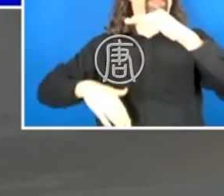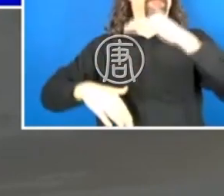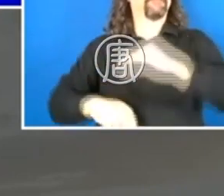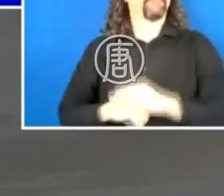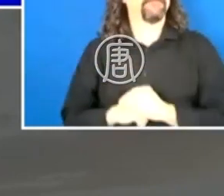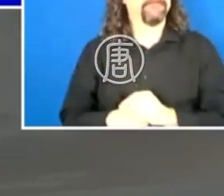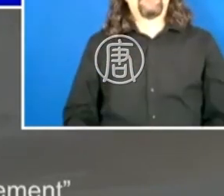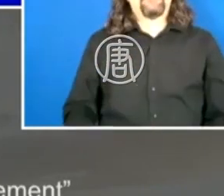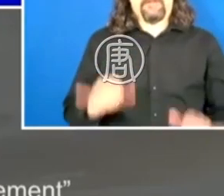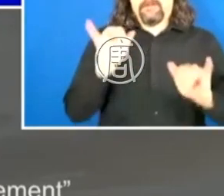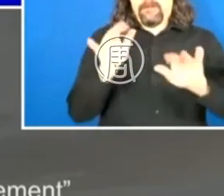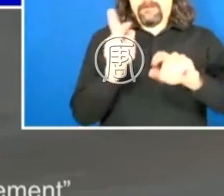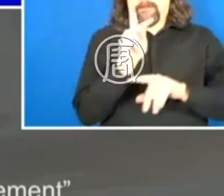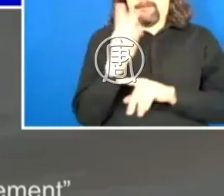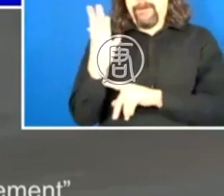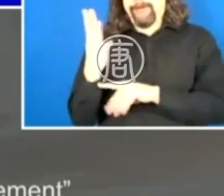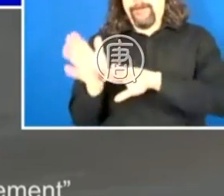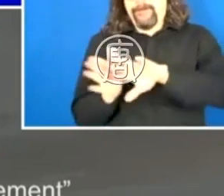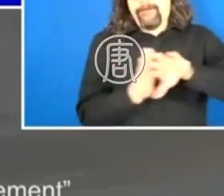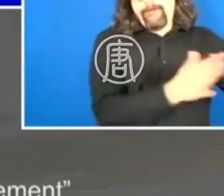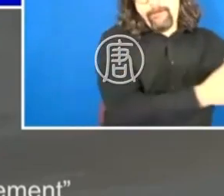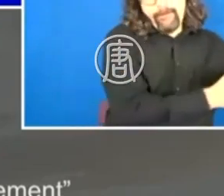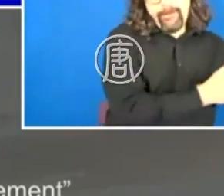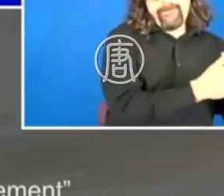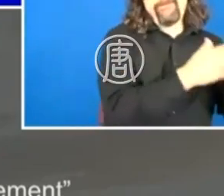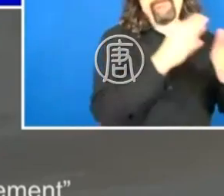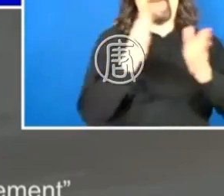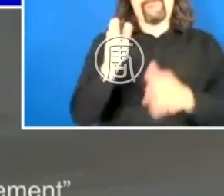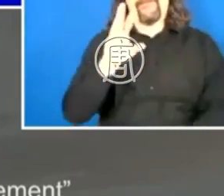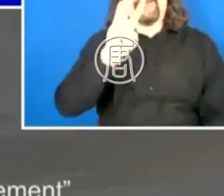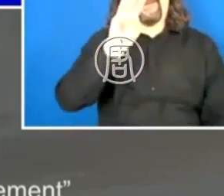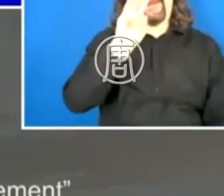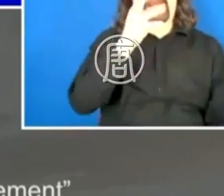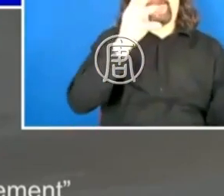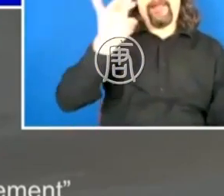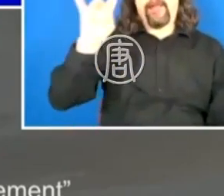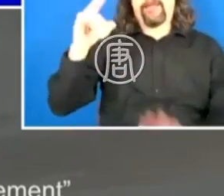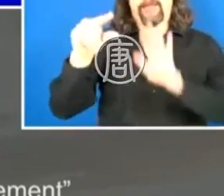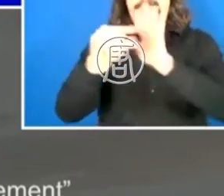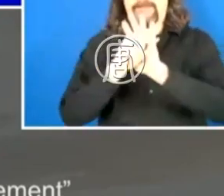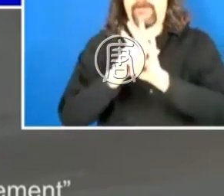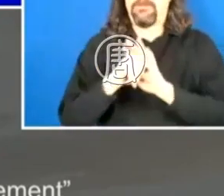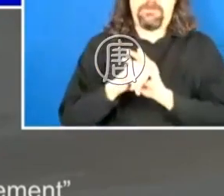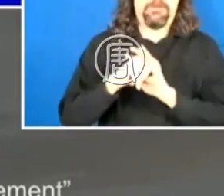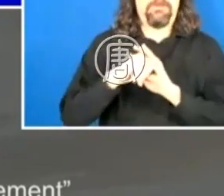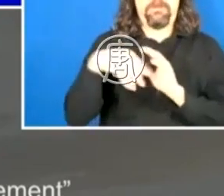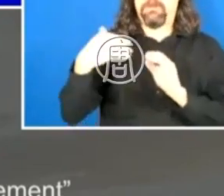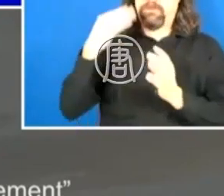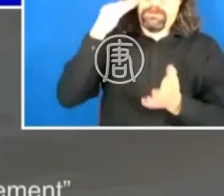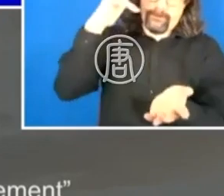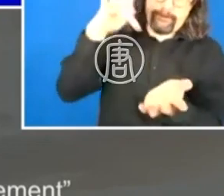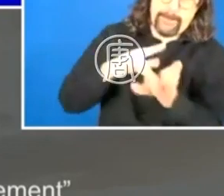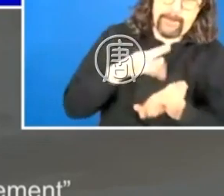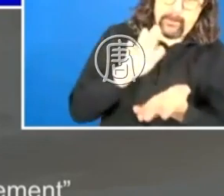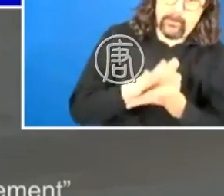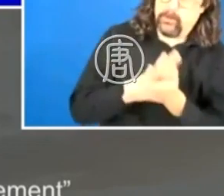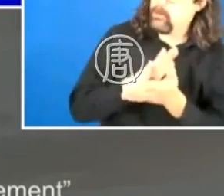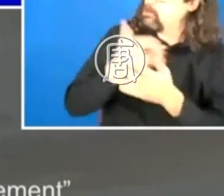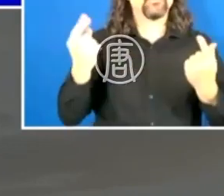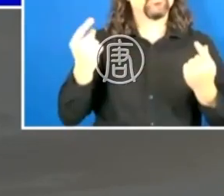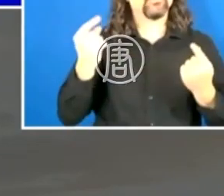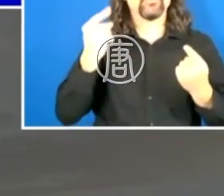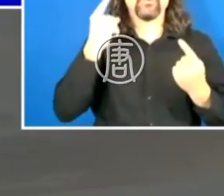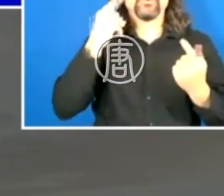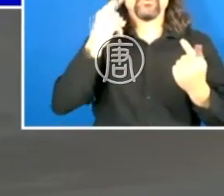评分。6到8年级的初中学生将按符合标准、需要改进或是课程正在进行中进行评